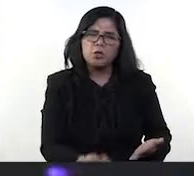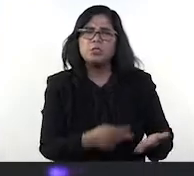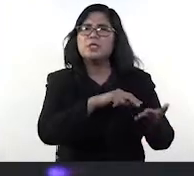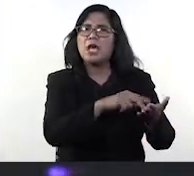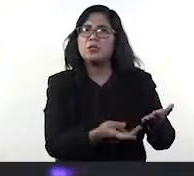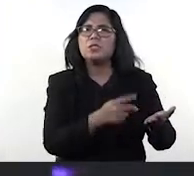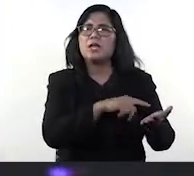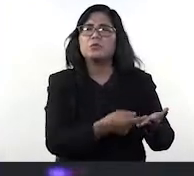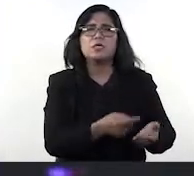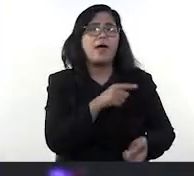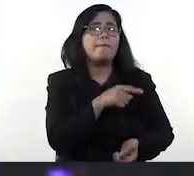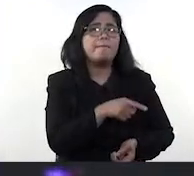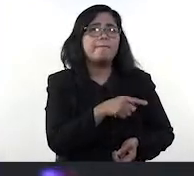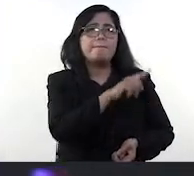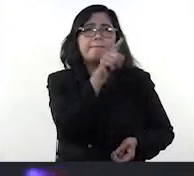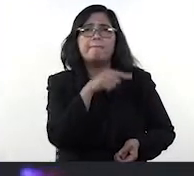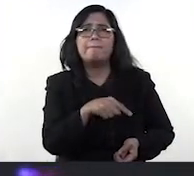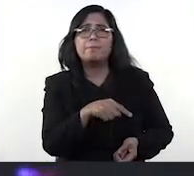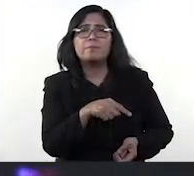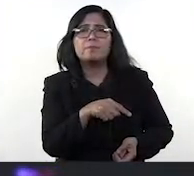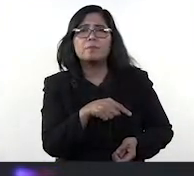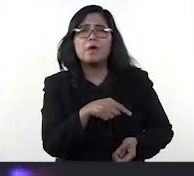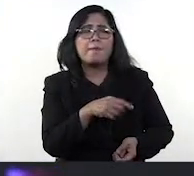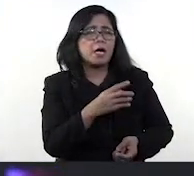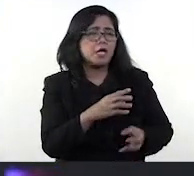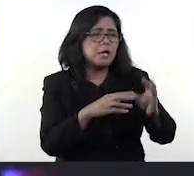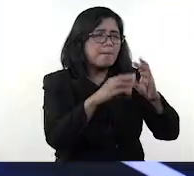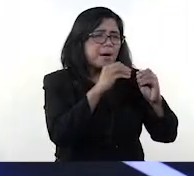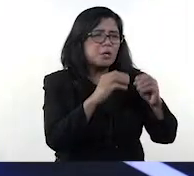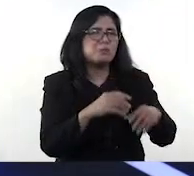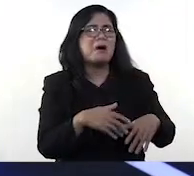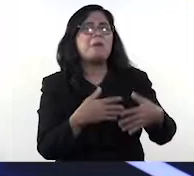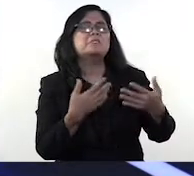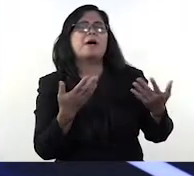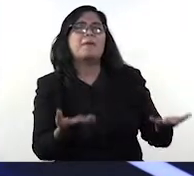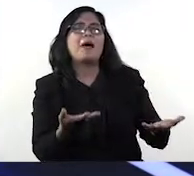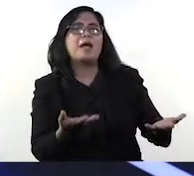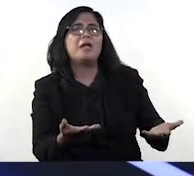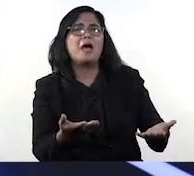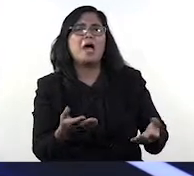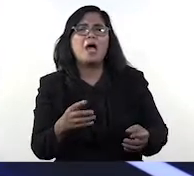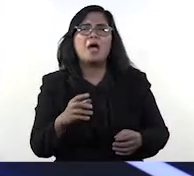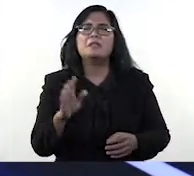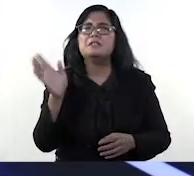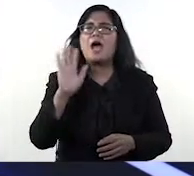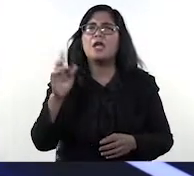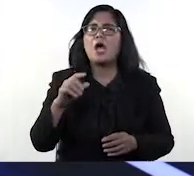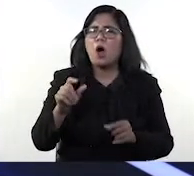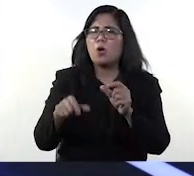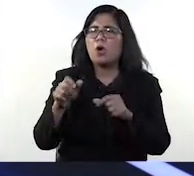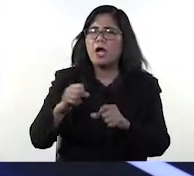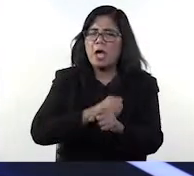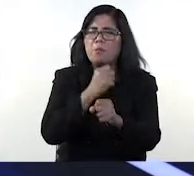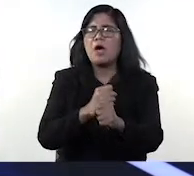selalu jatuh ini jatuh di Jatim pertanyaan saya apakah kita harus mengeluh dan berkata Ya abis gimana ya enggak ada orang yang mengerti